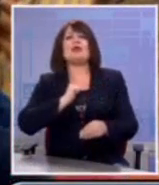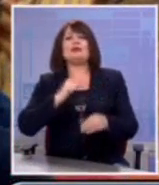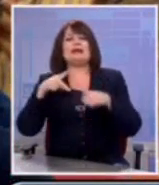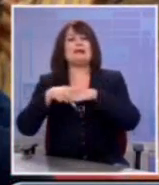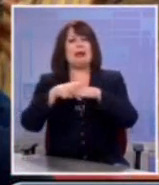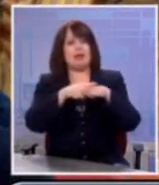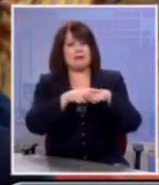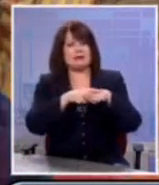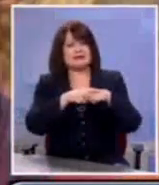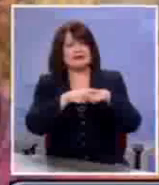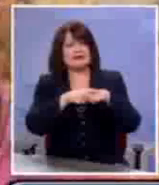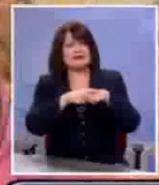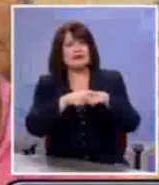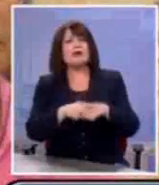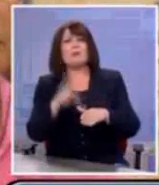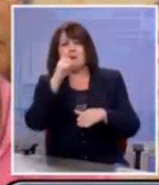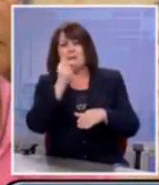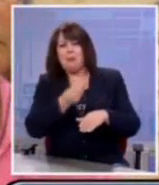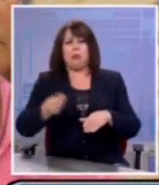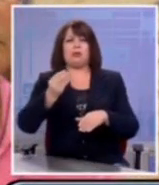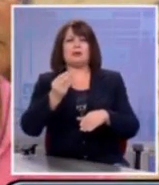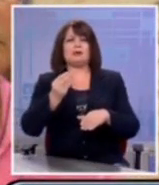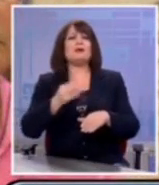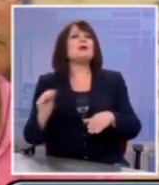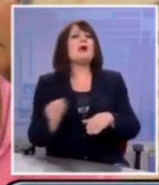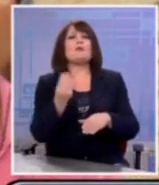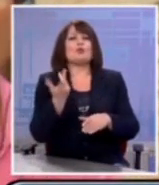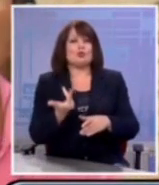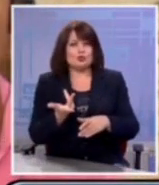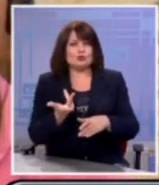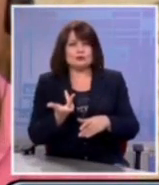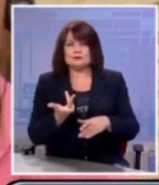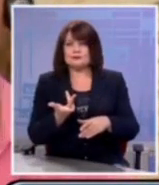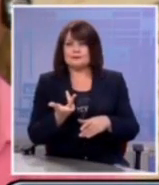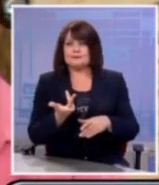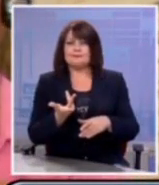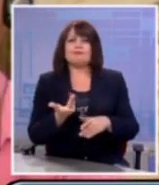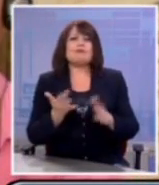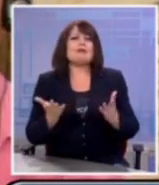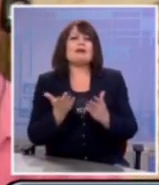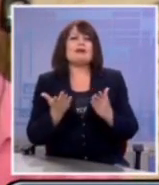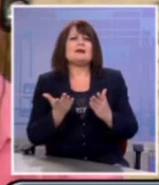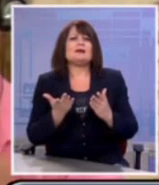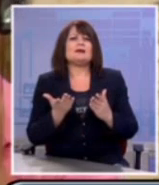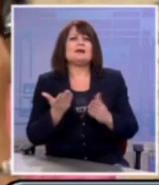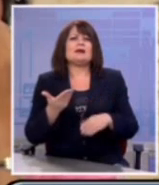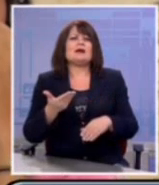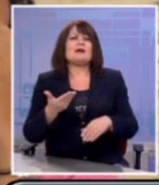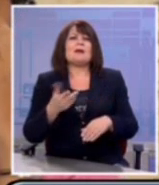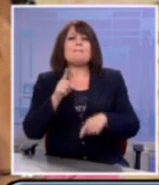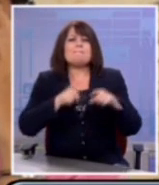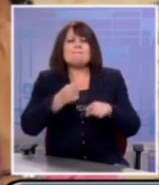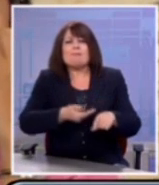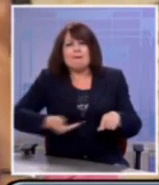πίστης που δημιουργήθηκε από την τρομερή πείνα